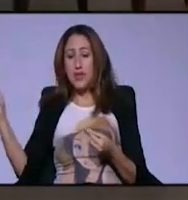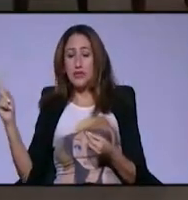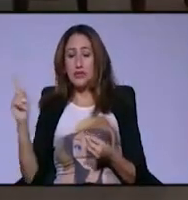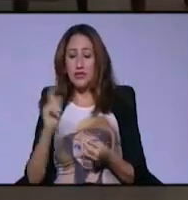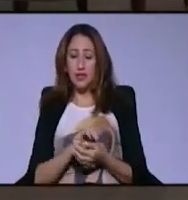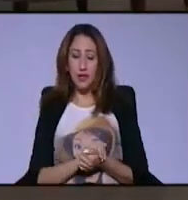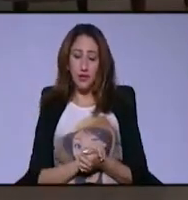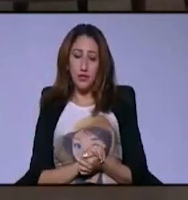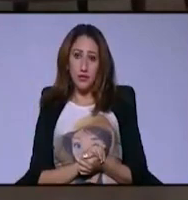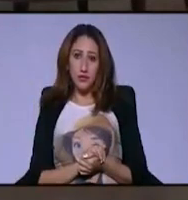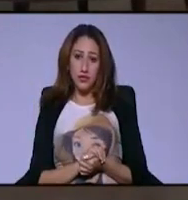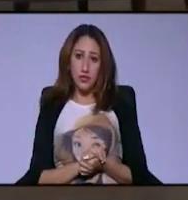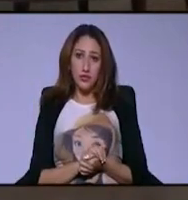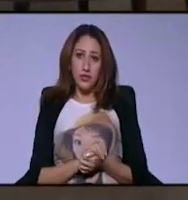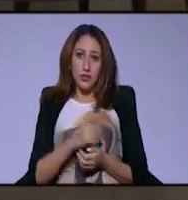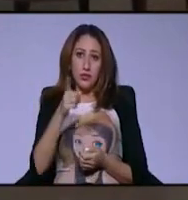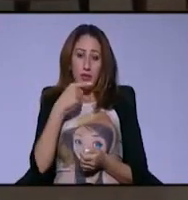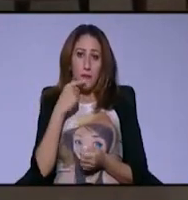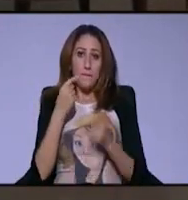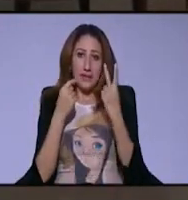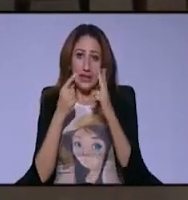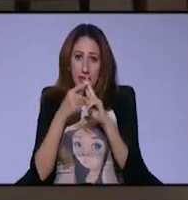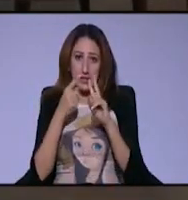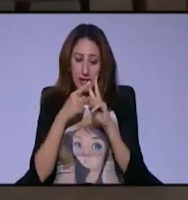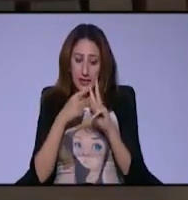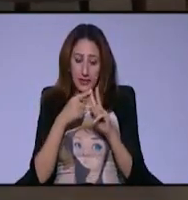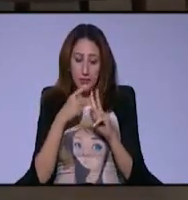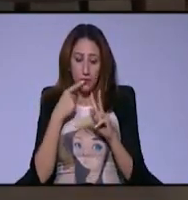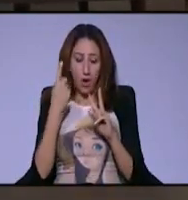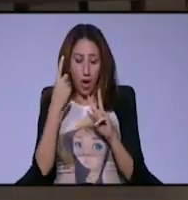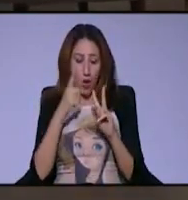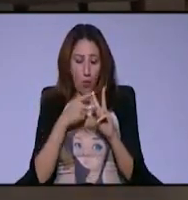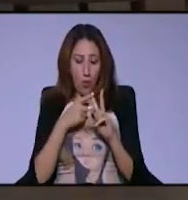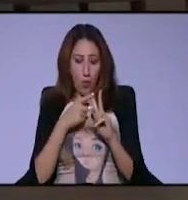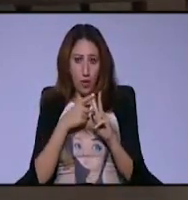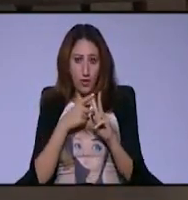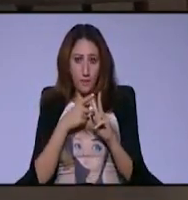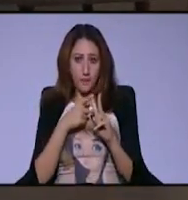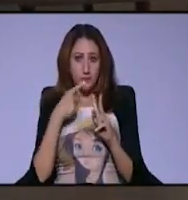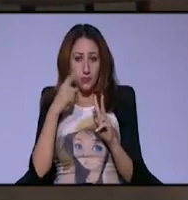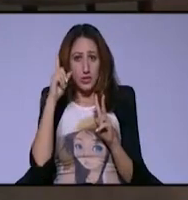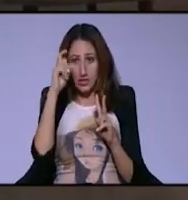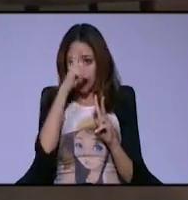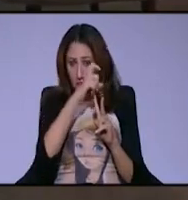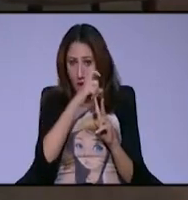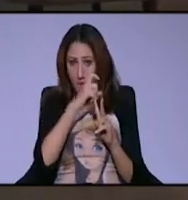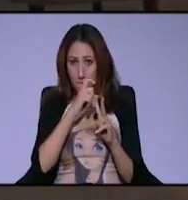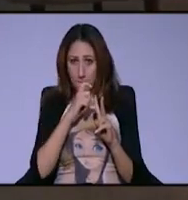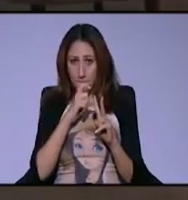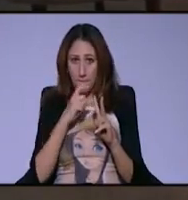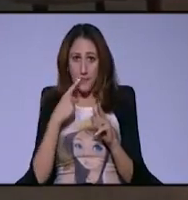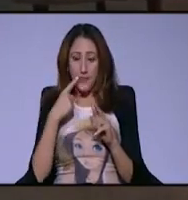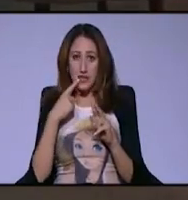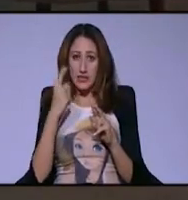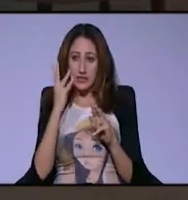هذا المشهد النبوي قضيتين. القضية الأولى وهي قضية تشتد الحاجة إليها الآن في هذه السنوات